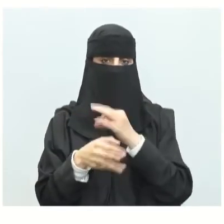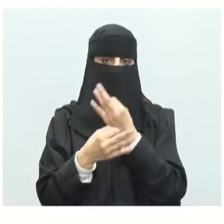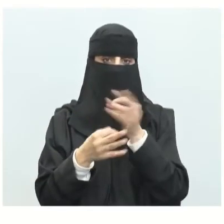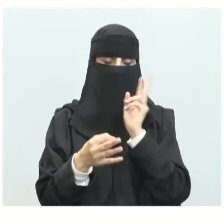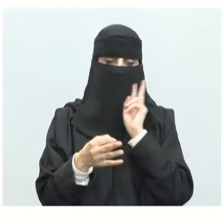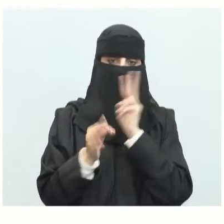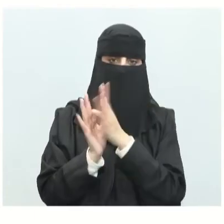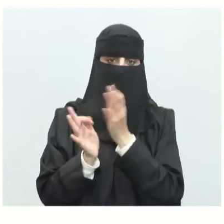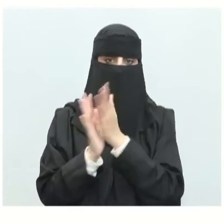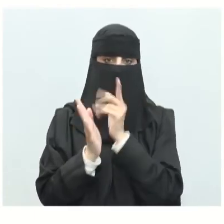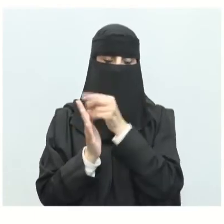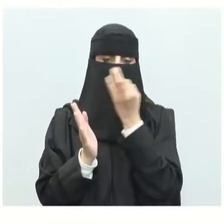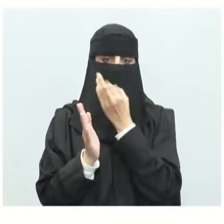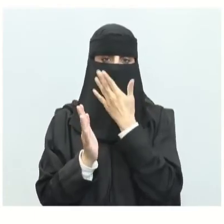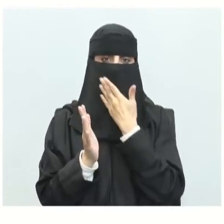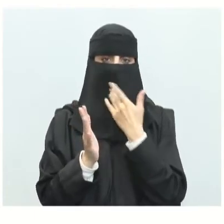الكتاب